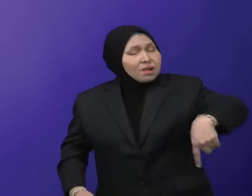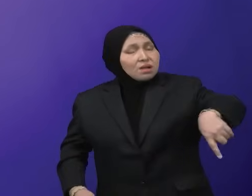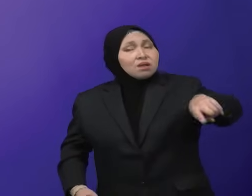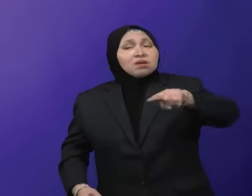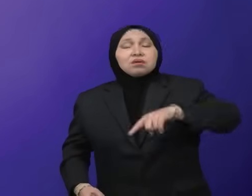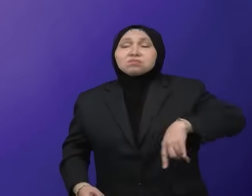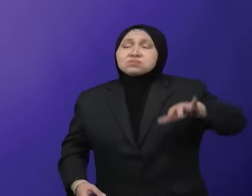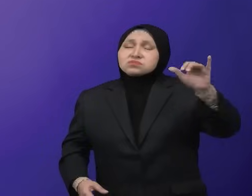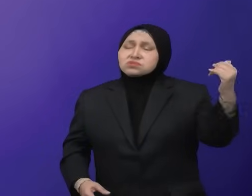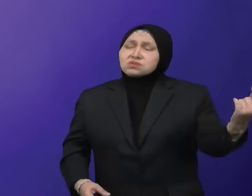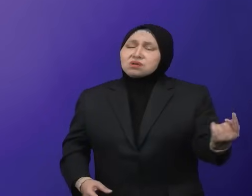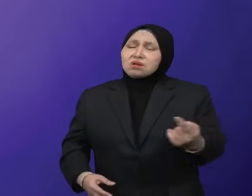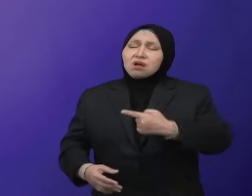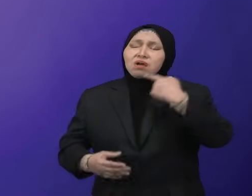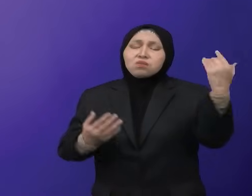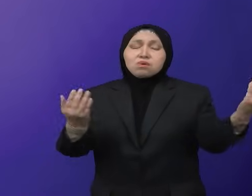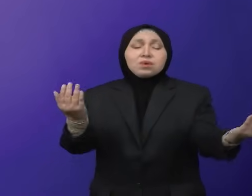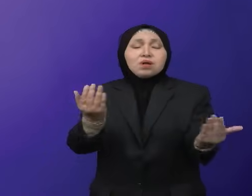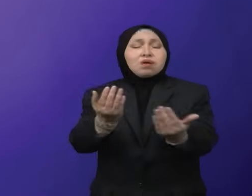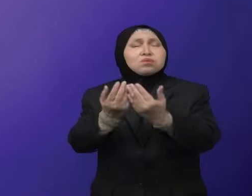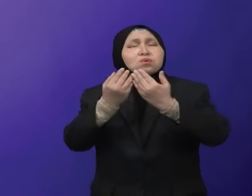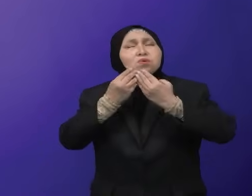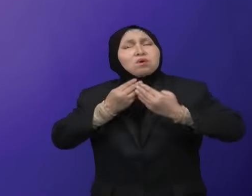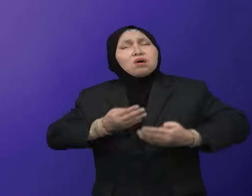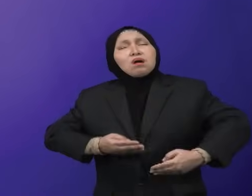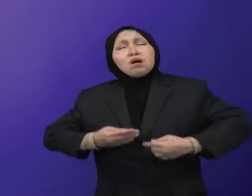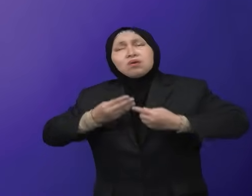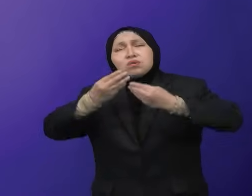يقولون ربنا